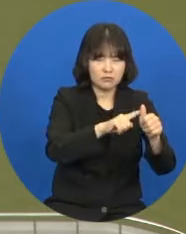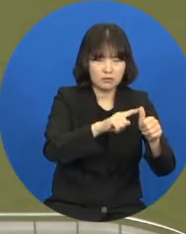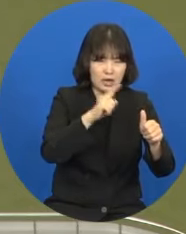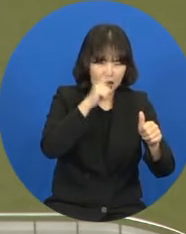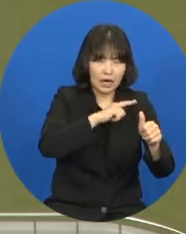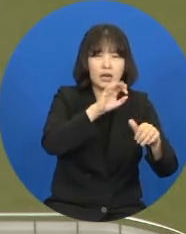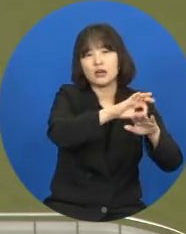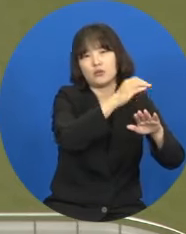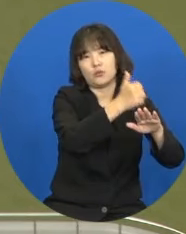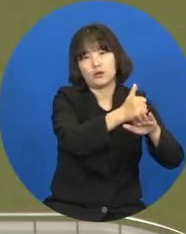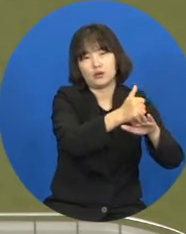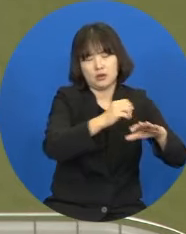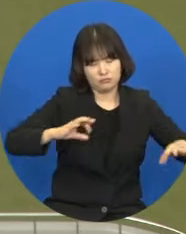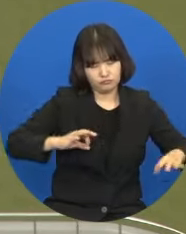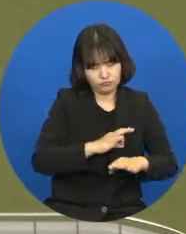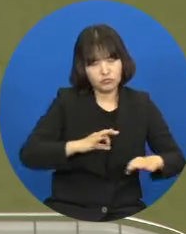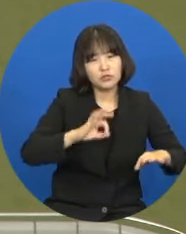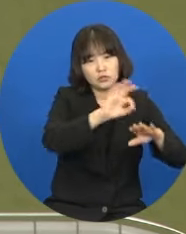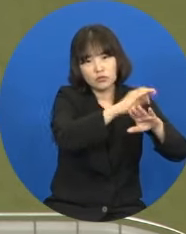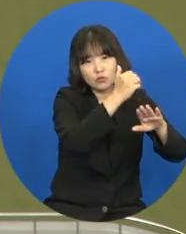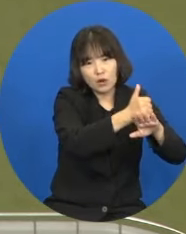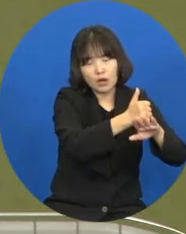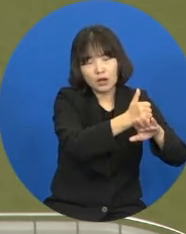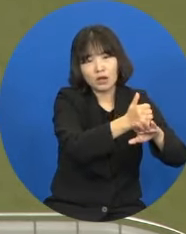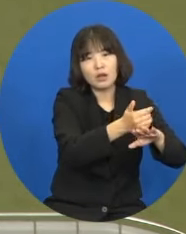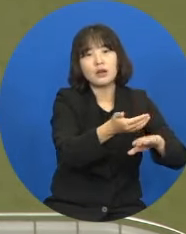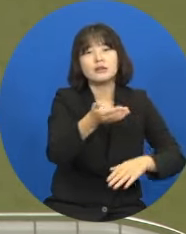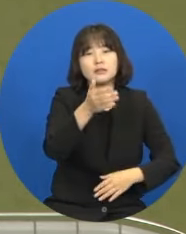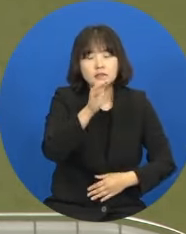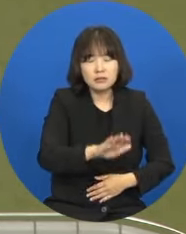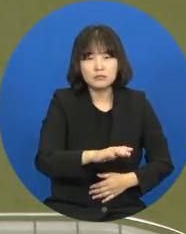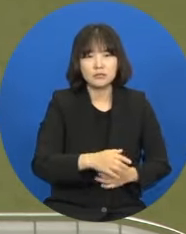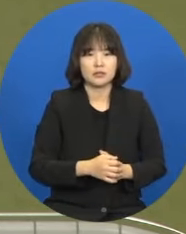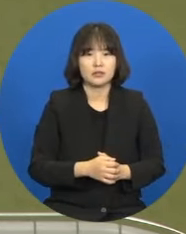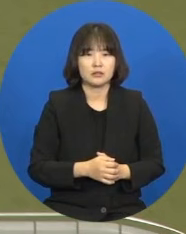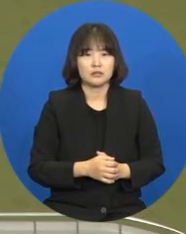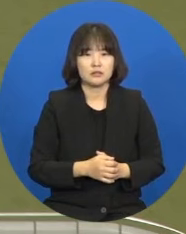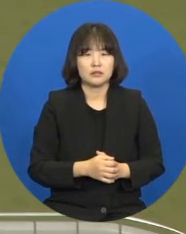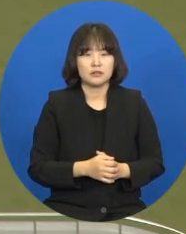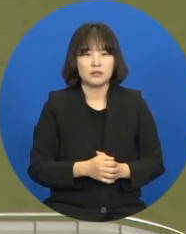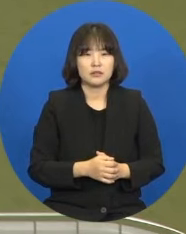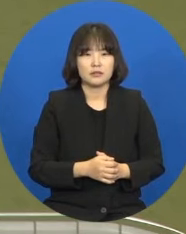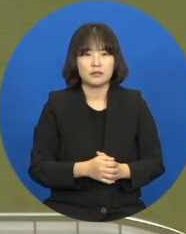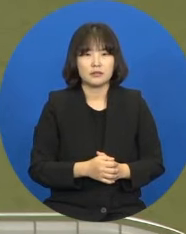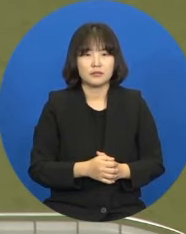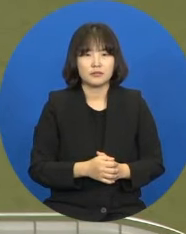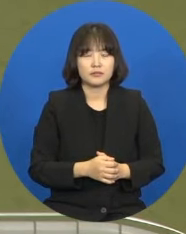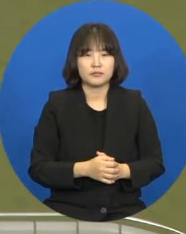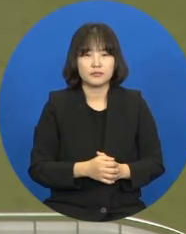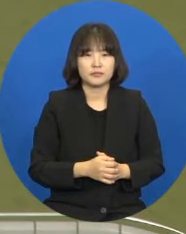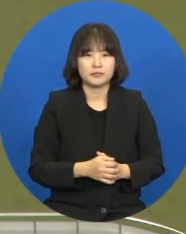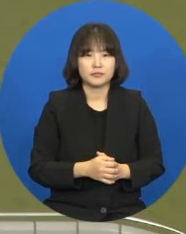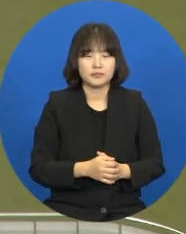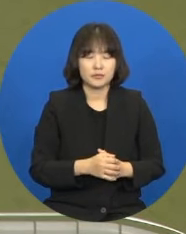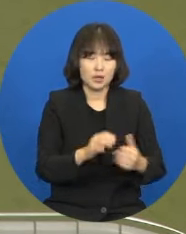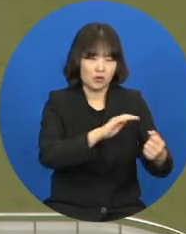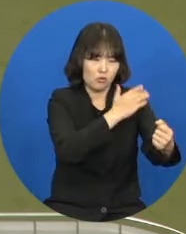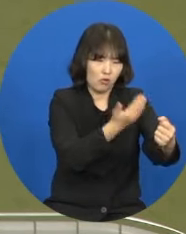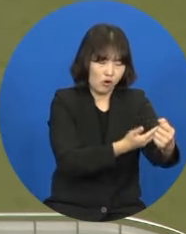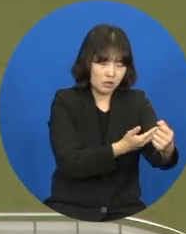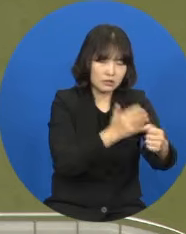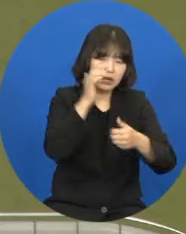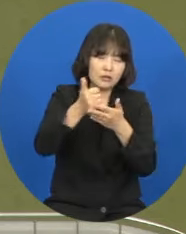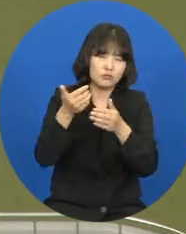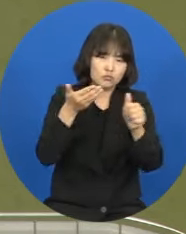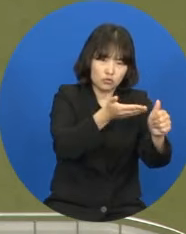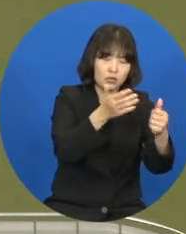불리한 왕이에요 그러나 그의 태도는 기본적으로 리스펙트 하는 부분이 있어요 왜요 권위는 다 하나님이 주신